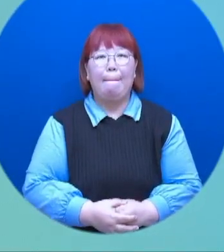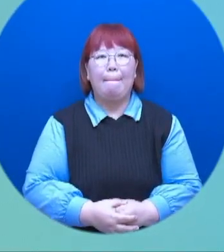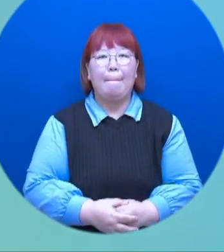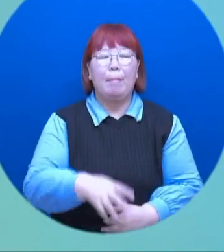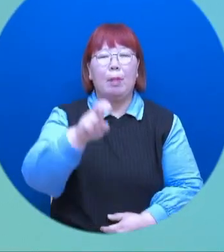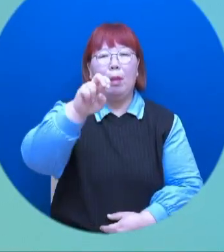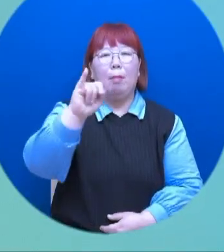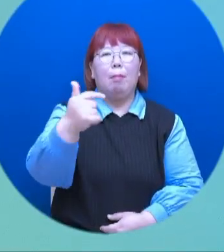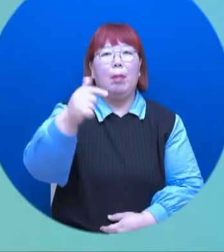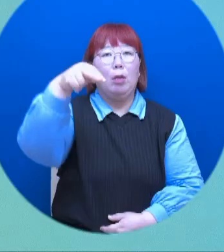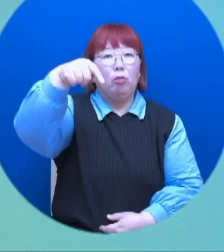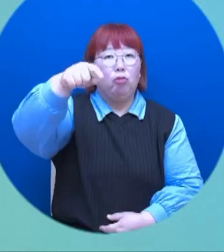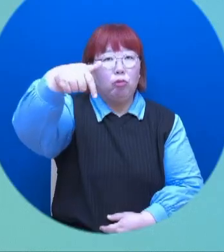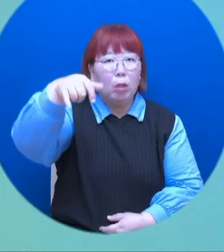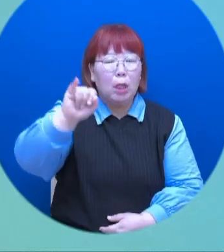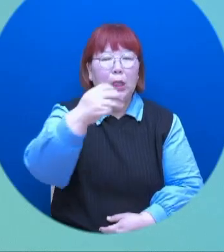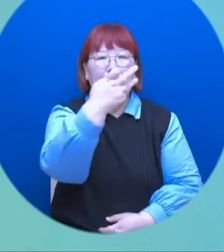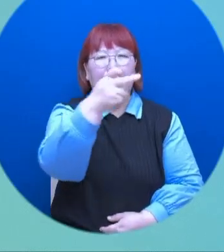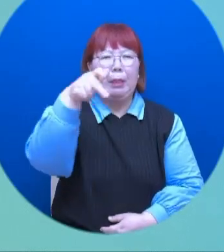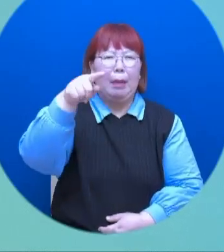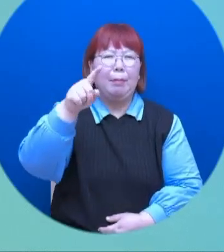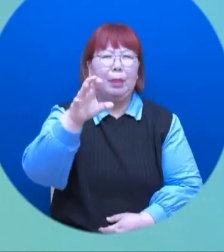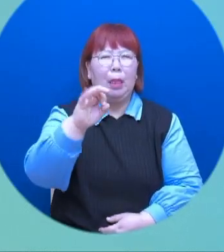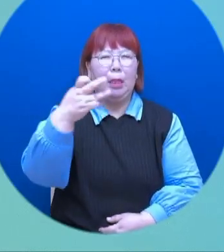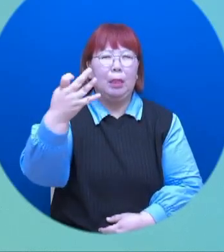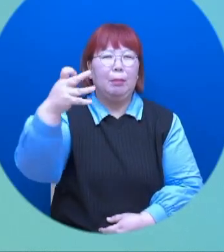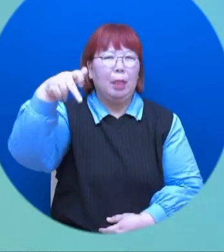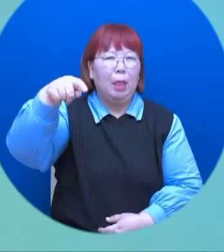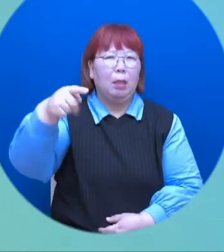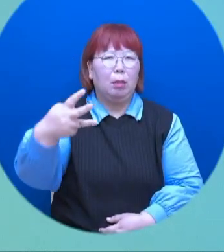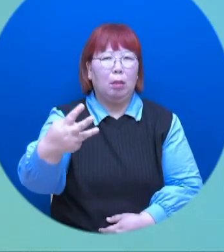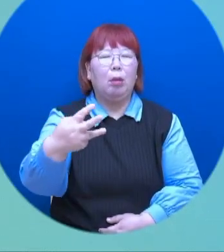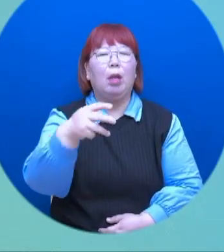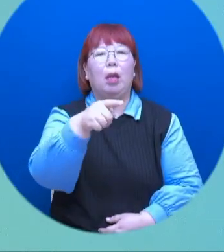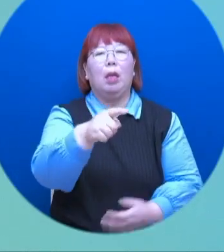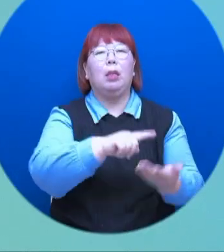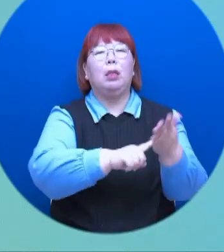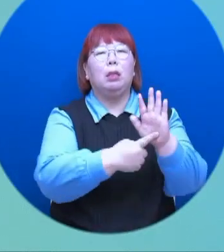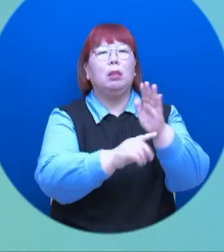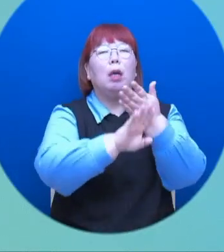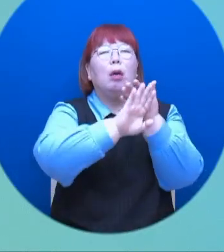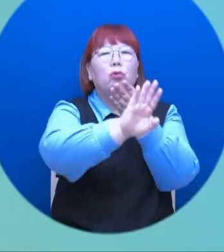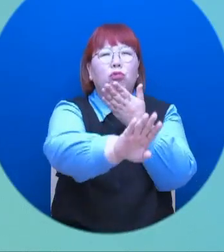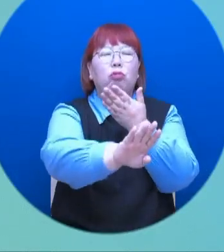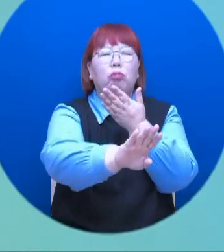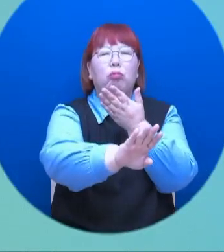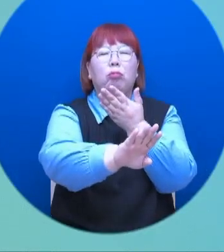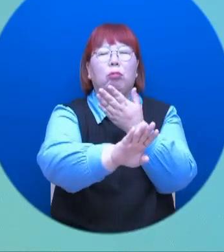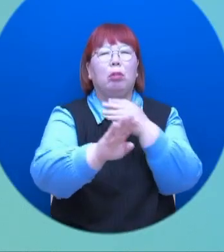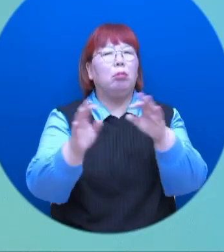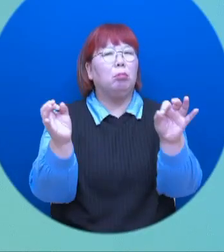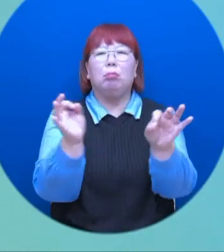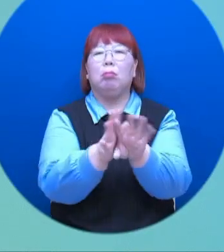민수기 13장 14장에서 갈렙이 등장하고 난 이후에 전혀